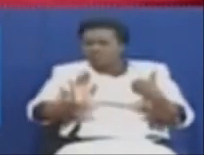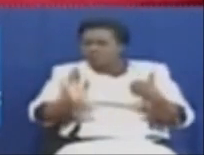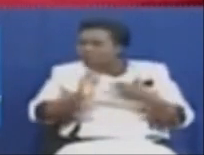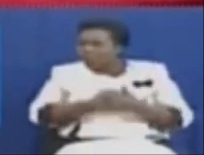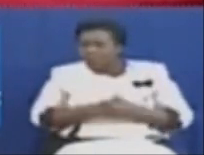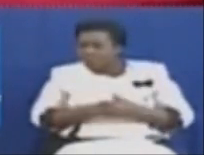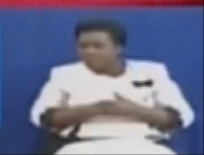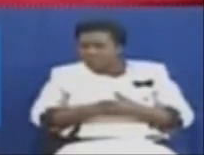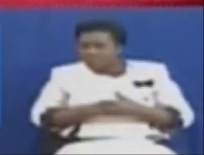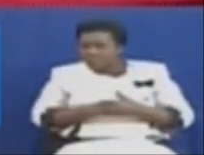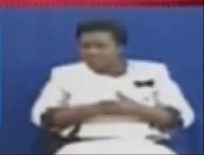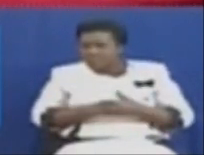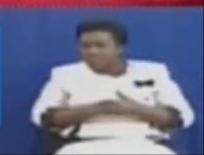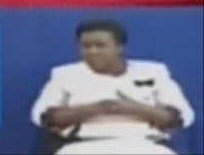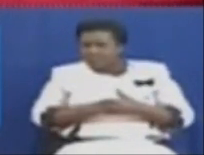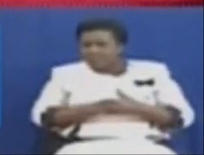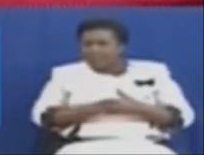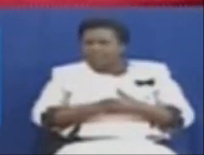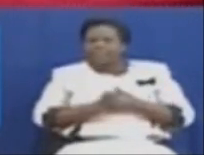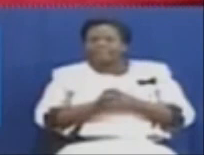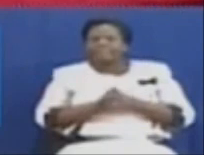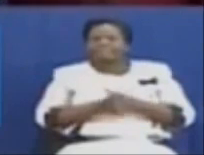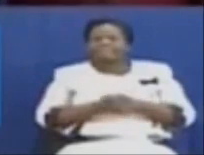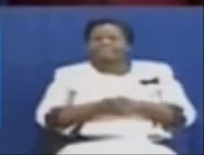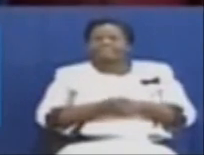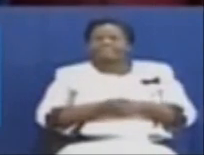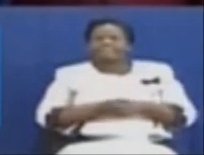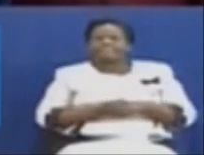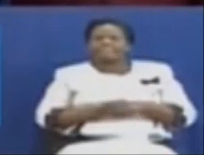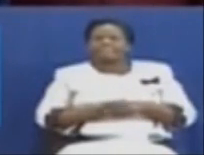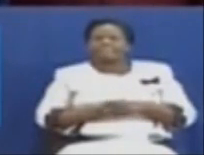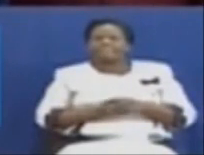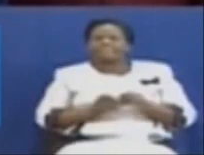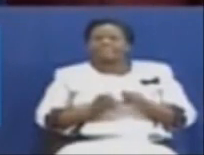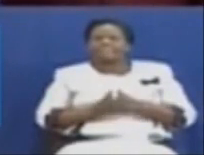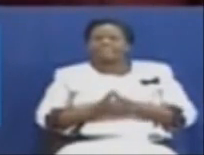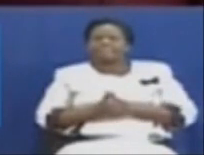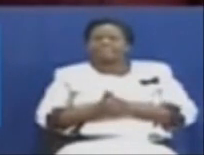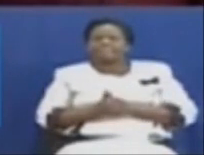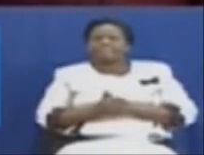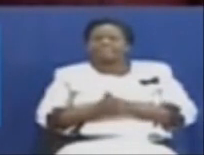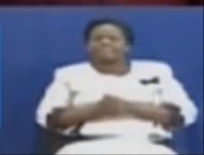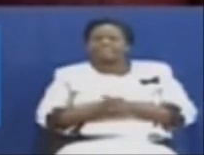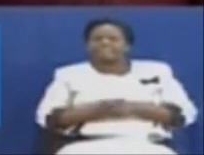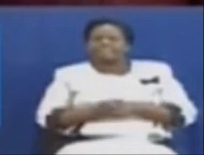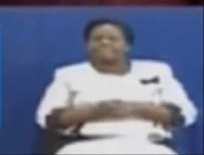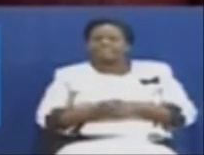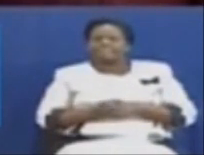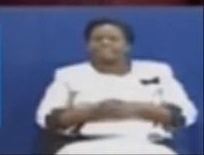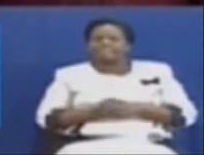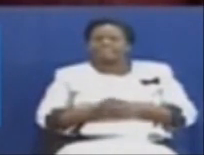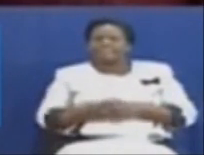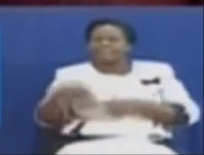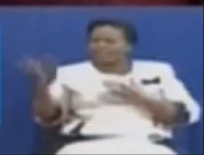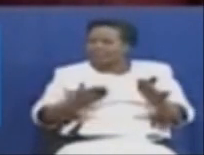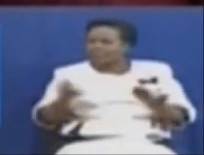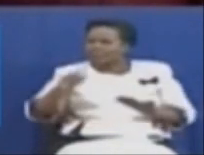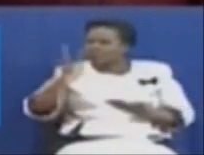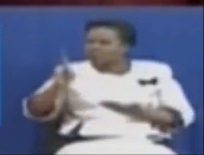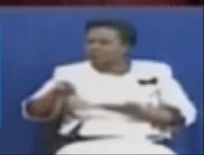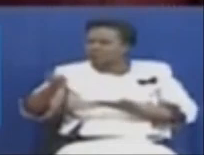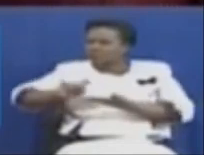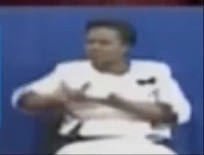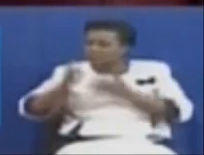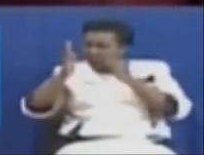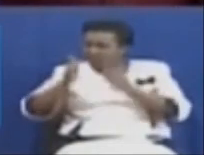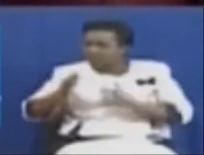biashara. Kwa hiyo tumekuja na kampeni na kwenda twende sawa, ambayo moja ya jambo tutakana kulifanya katika kampeni